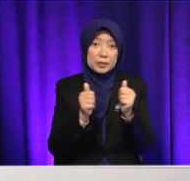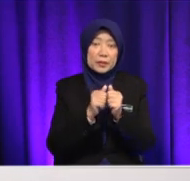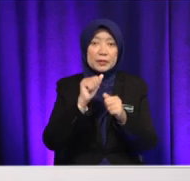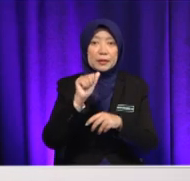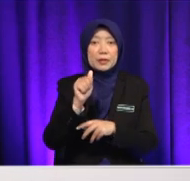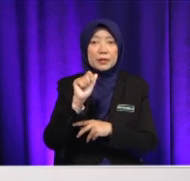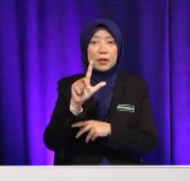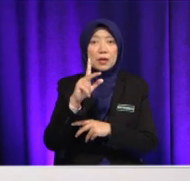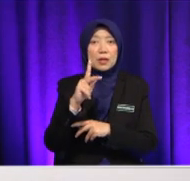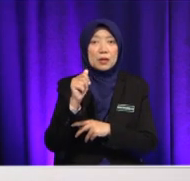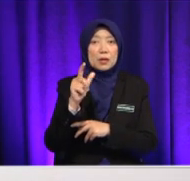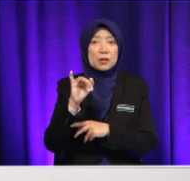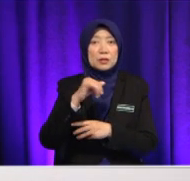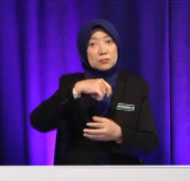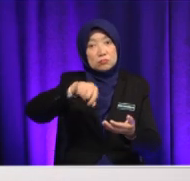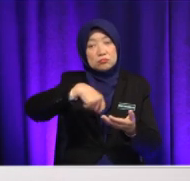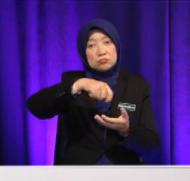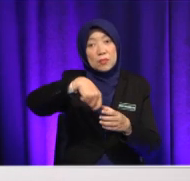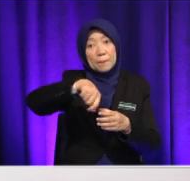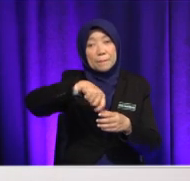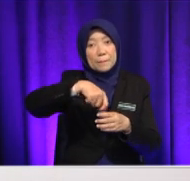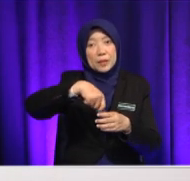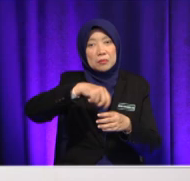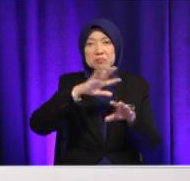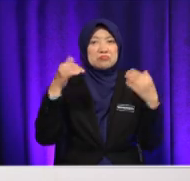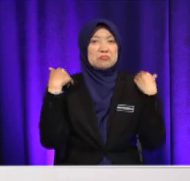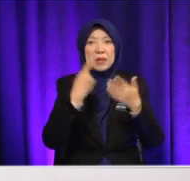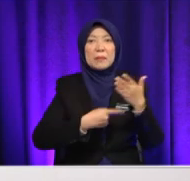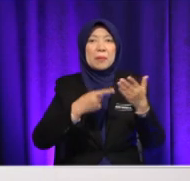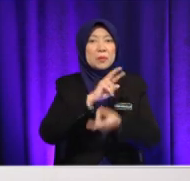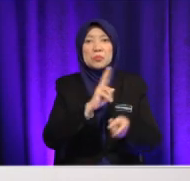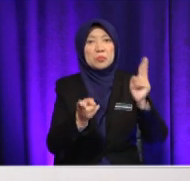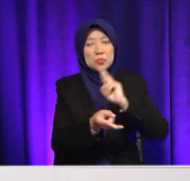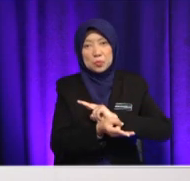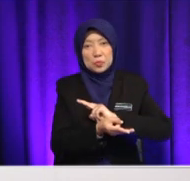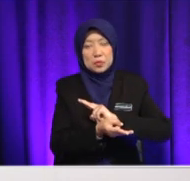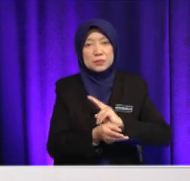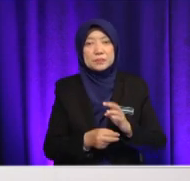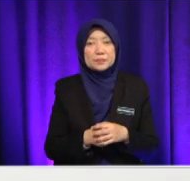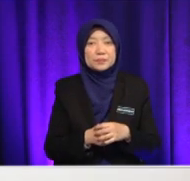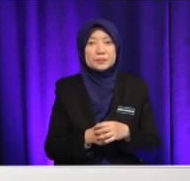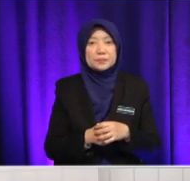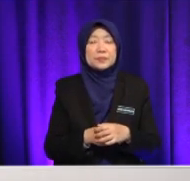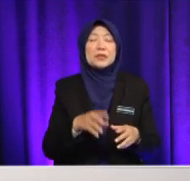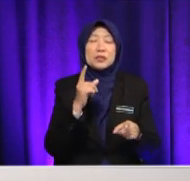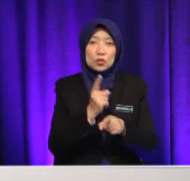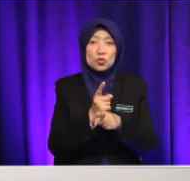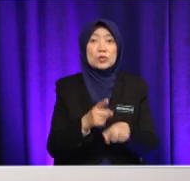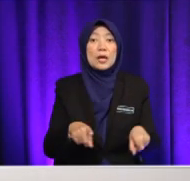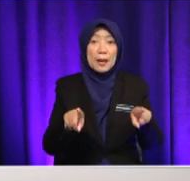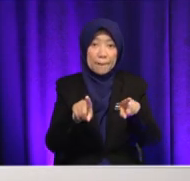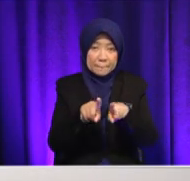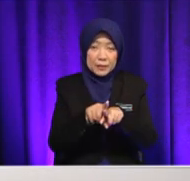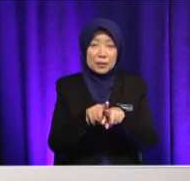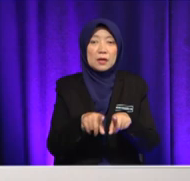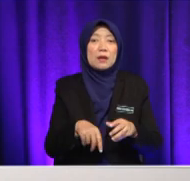kacau. Kacau. Apa yang berlaku, Chong? Tak ada apa yang berlaku. Oh, iya. Tak ada apa yang berlaku. Tepat sekali. Apa yang Chong cakap dapat tu? Memang tak ada gumpalan langsung.